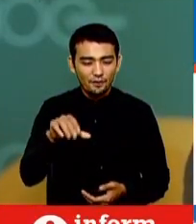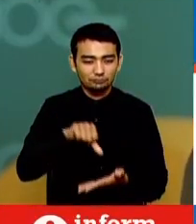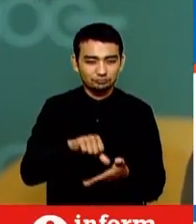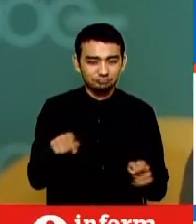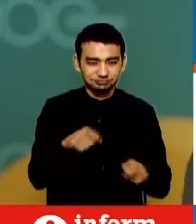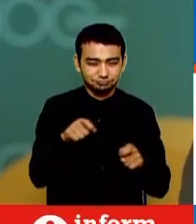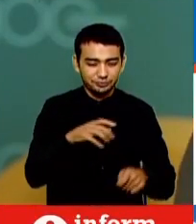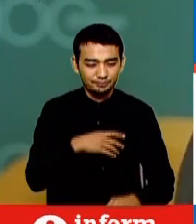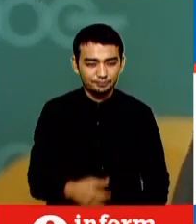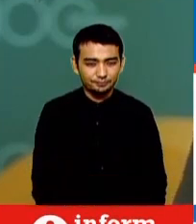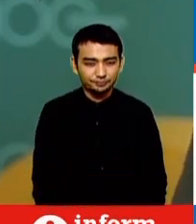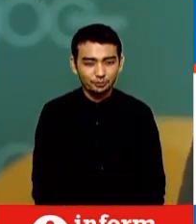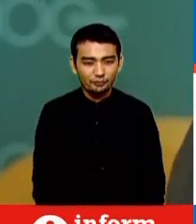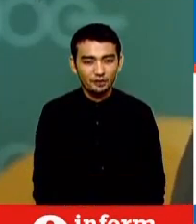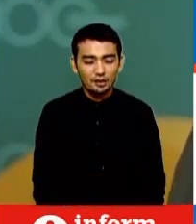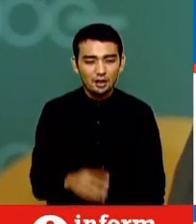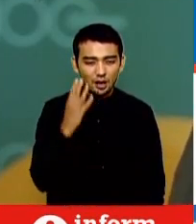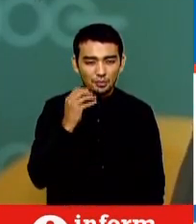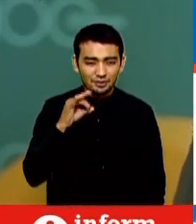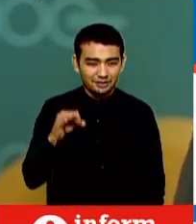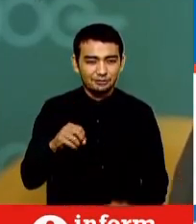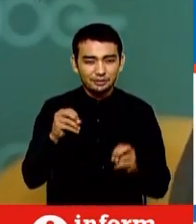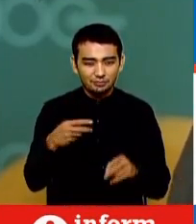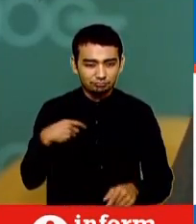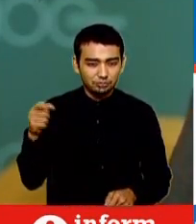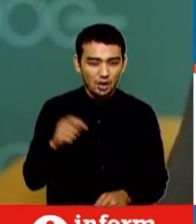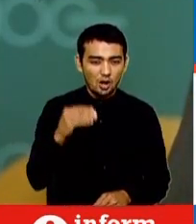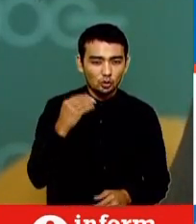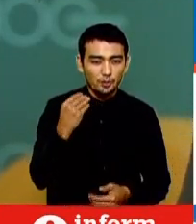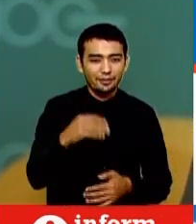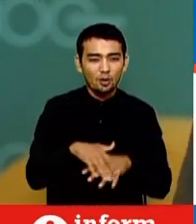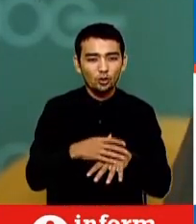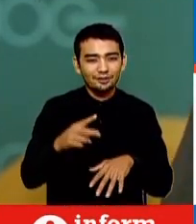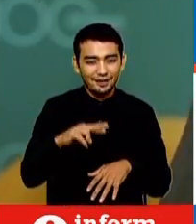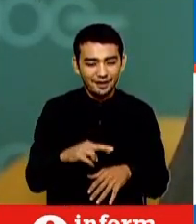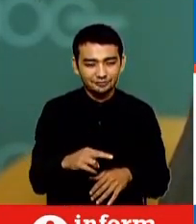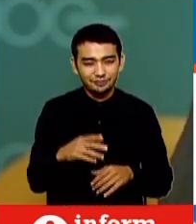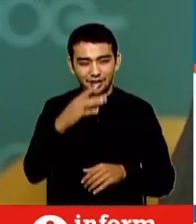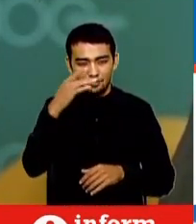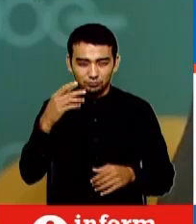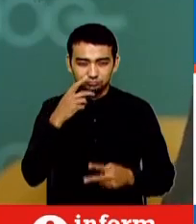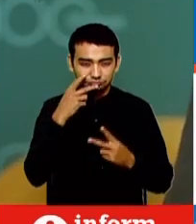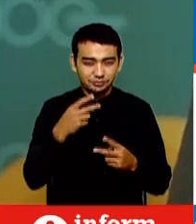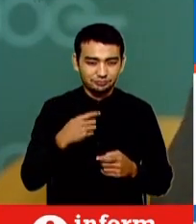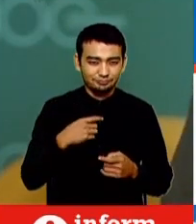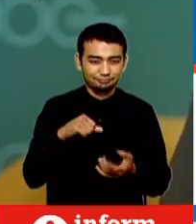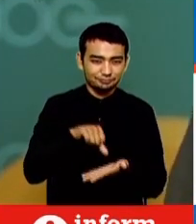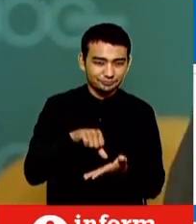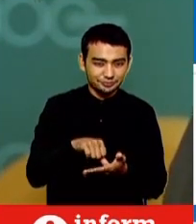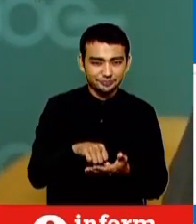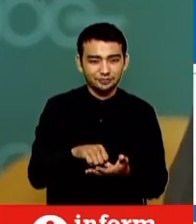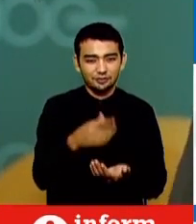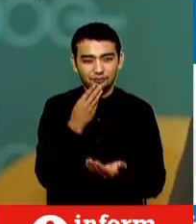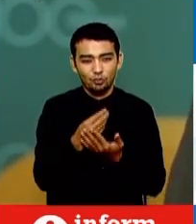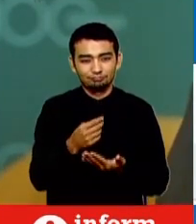Алматыдан кеше бүгін осы Ақтөбе халқына осындай ашық аспан астындағы концертімізді ұсынуға,